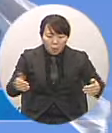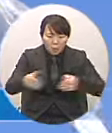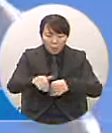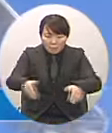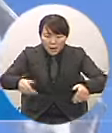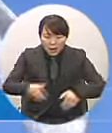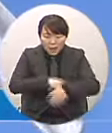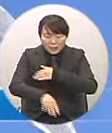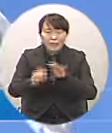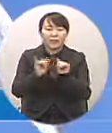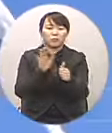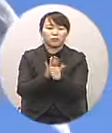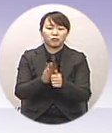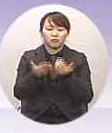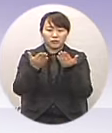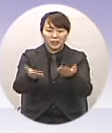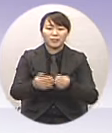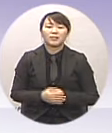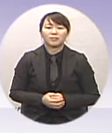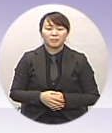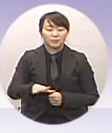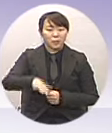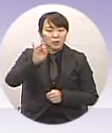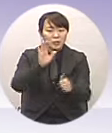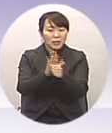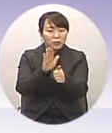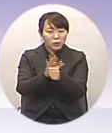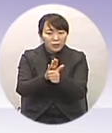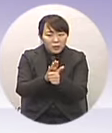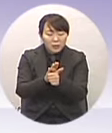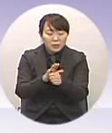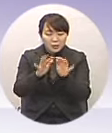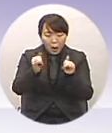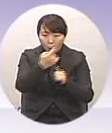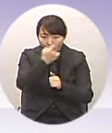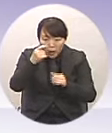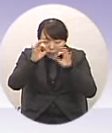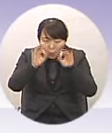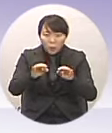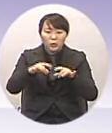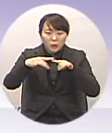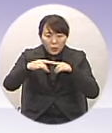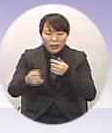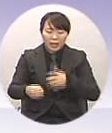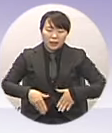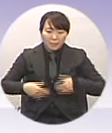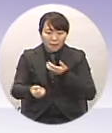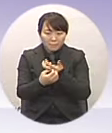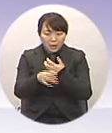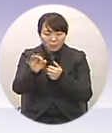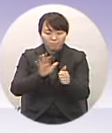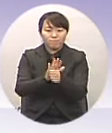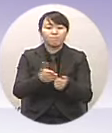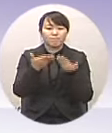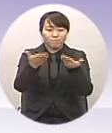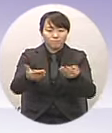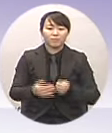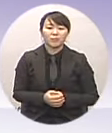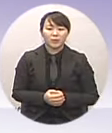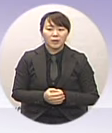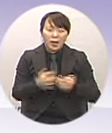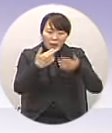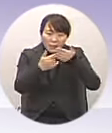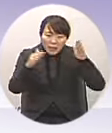겨울나기를 돕습니다 우선 지원 대상 여부를 확인해 전기 요금과 난방비를 지원합니다